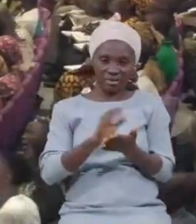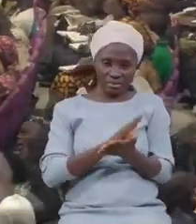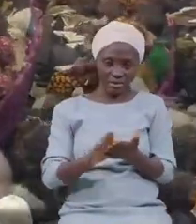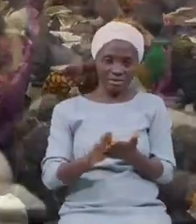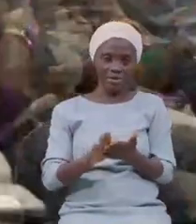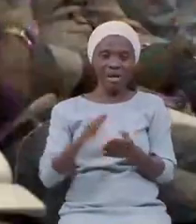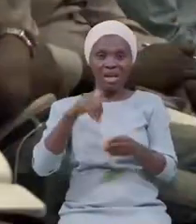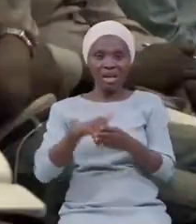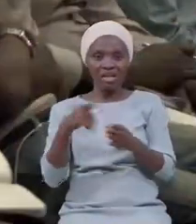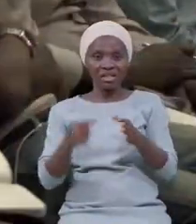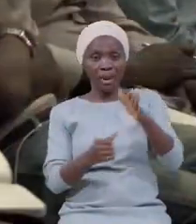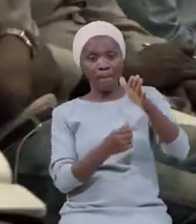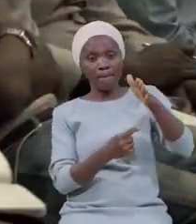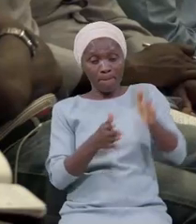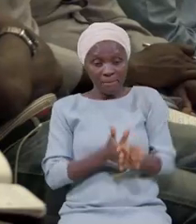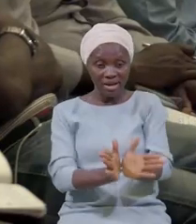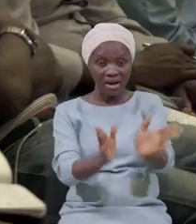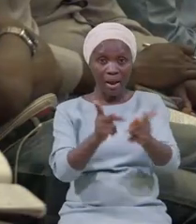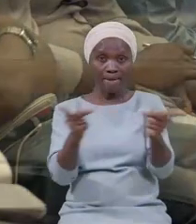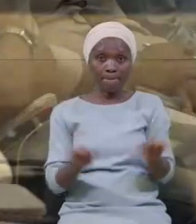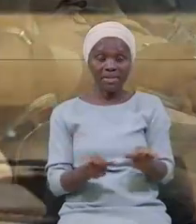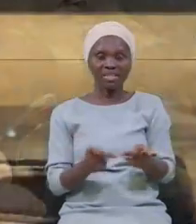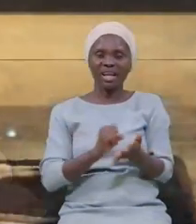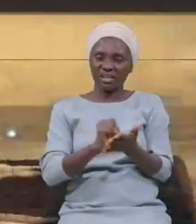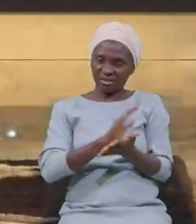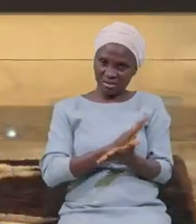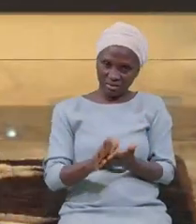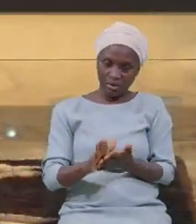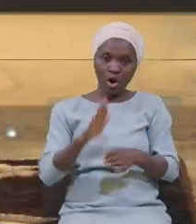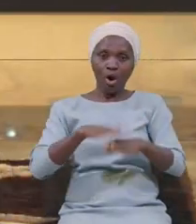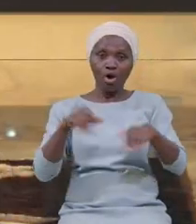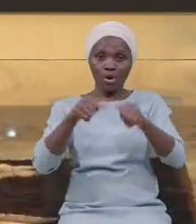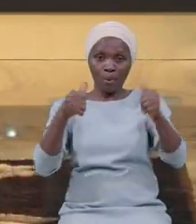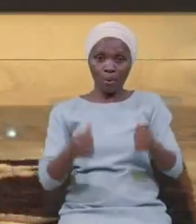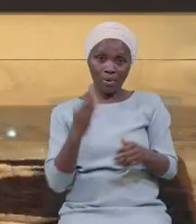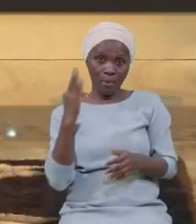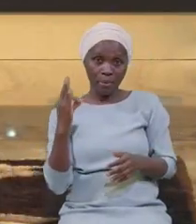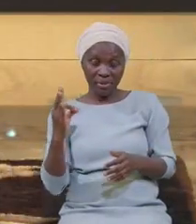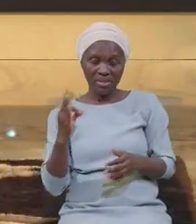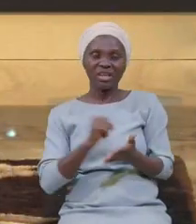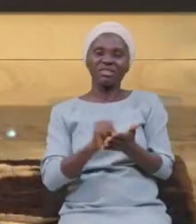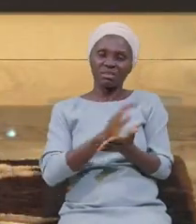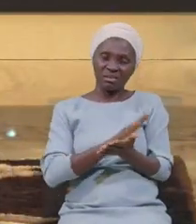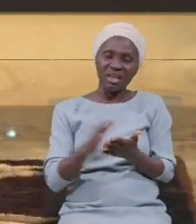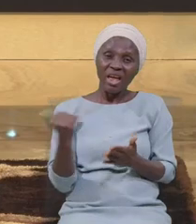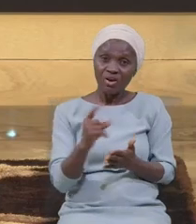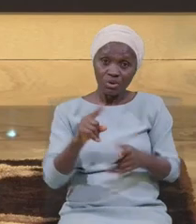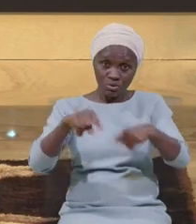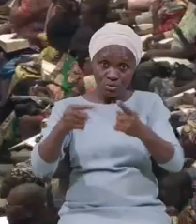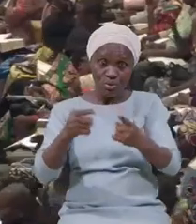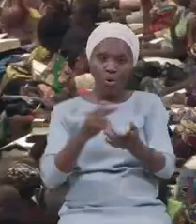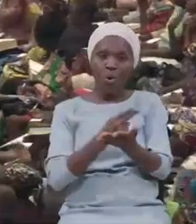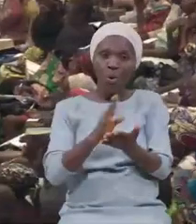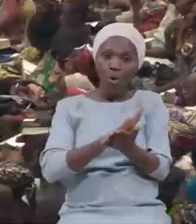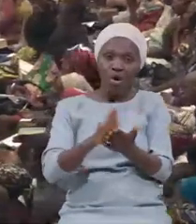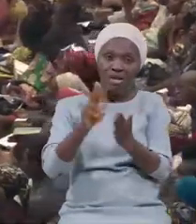la sanctification. Sur les bancs, la sanctification. Partout où vous allez, la sainteté de l'Esprit vous